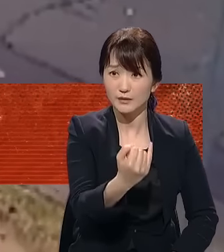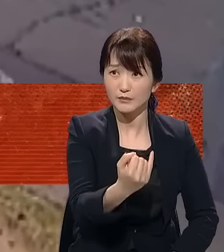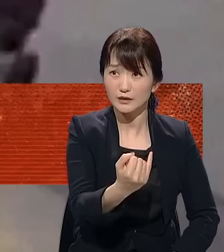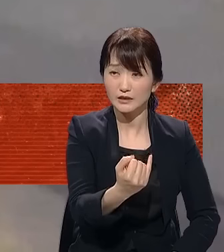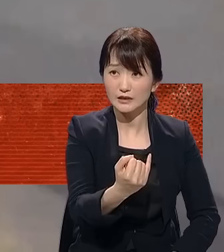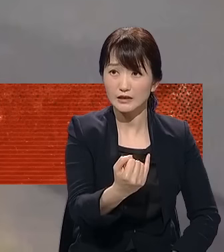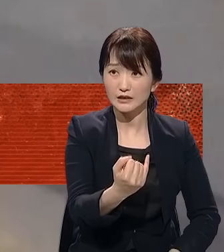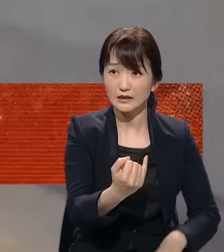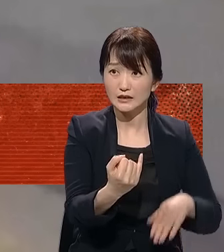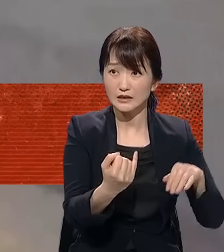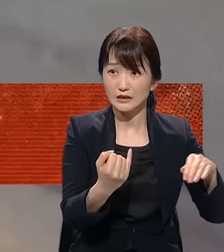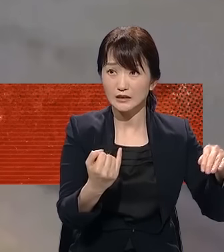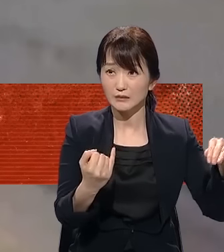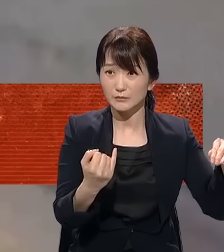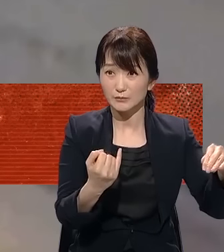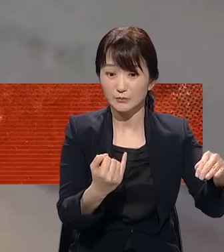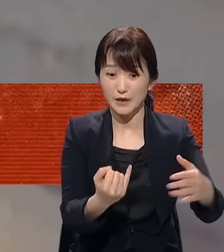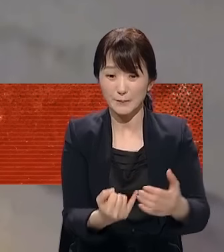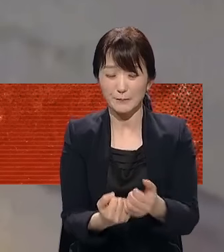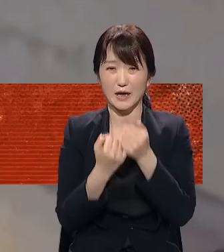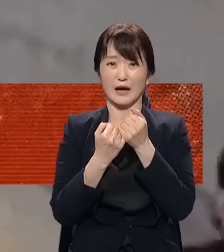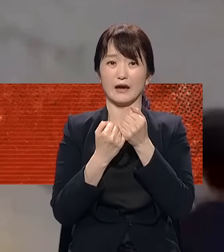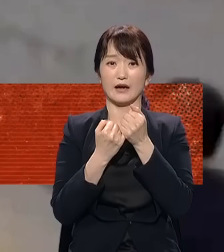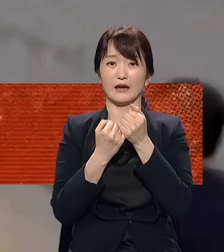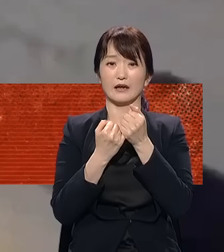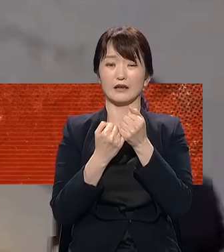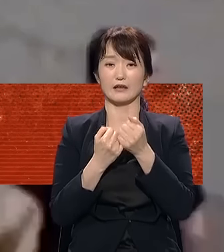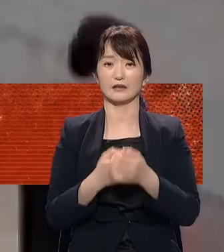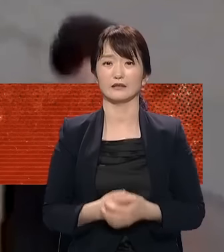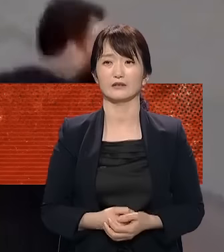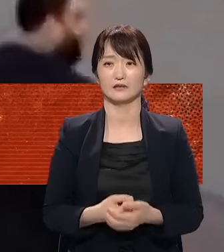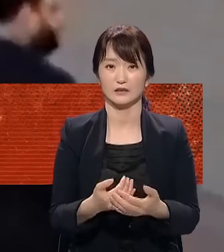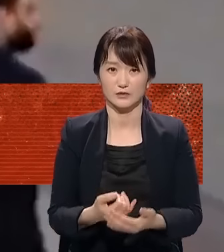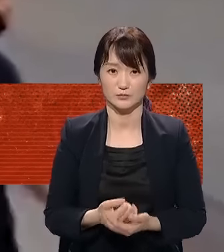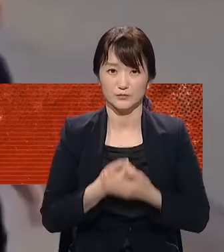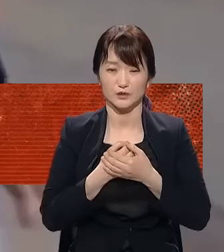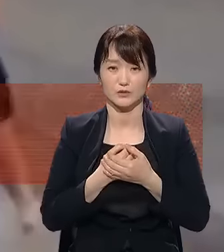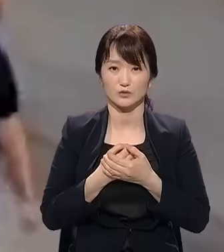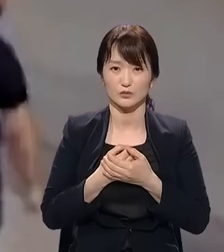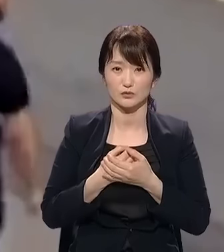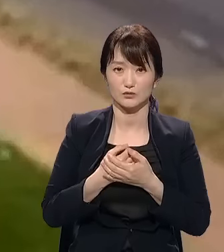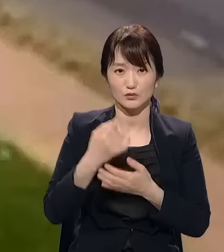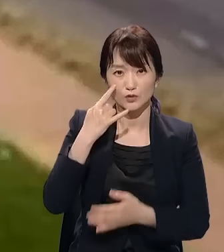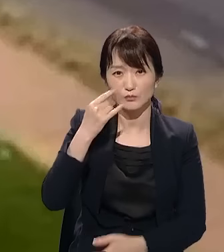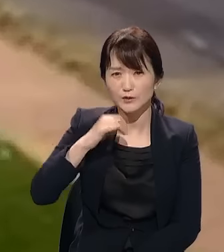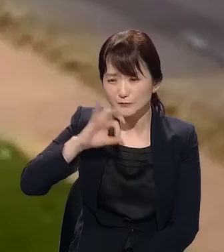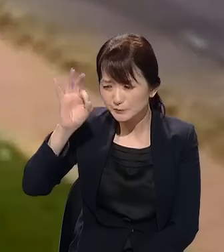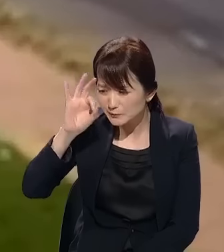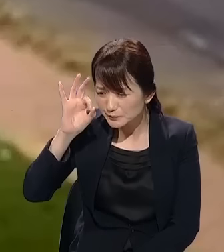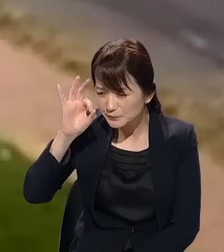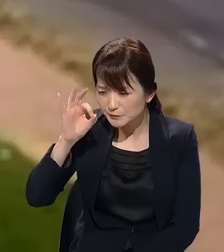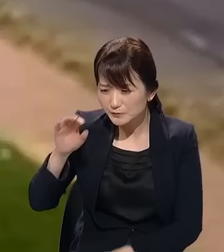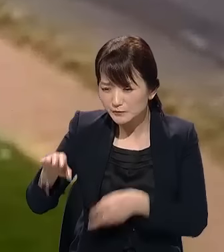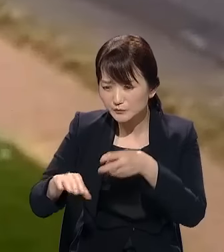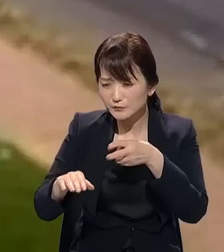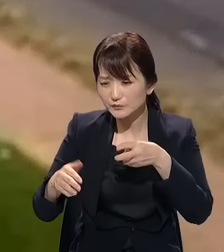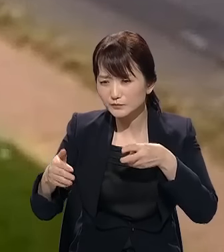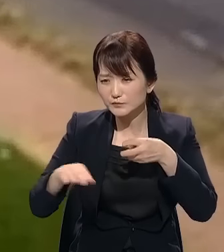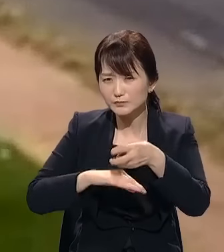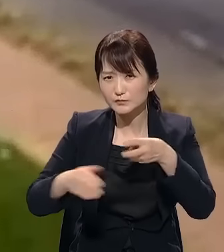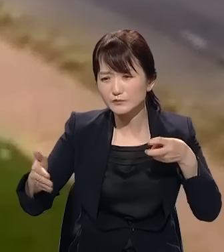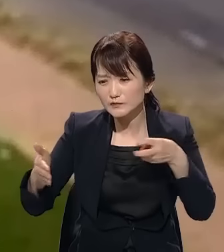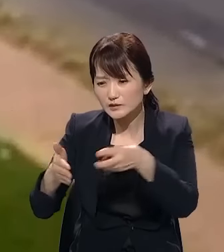간바리 차로 이발 사들이 아이를 낚아 챘습니다 예 조심스럽게 않고 보호자를 찾아보는데요 근처 버스 정류장에서 아이 엄마를